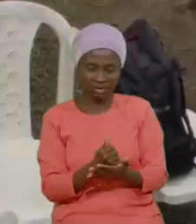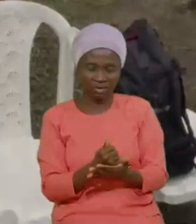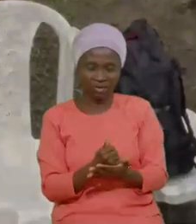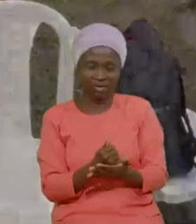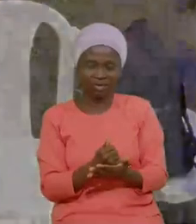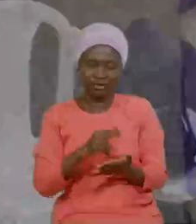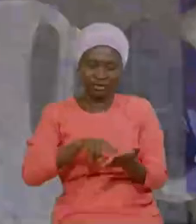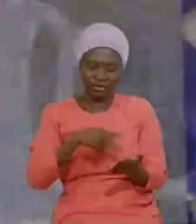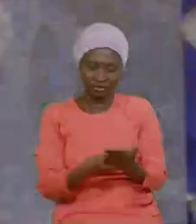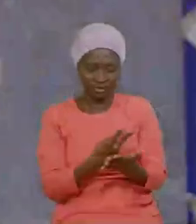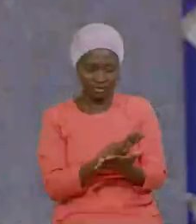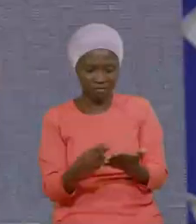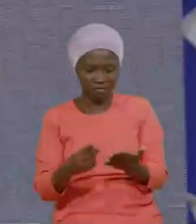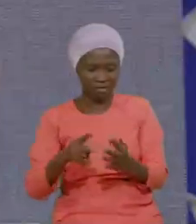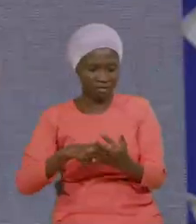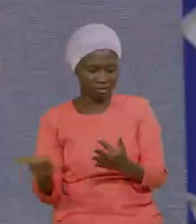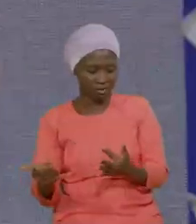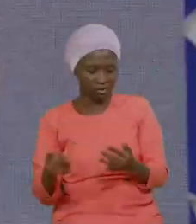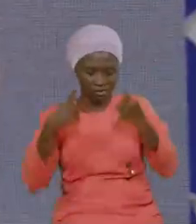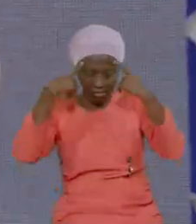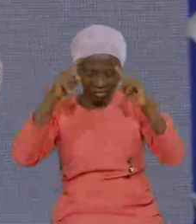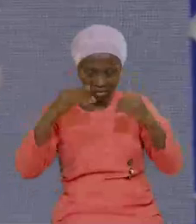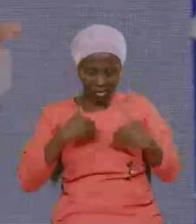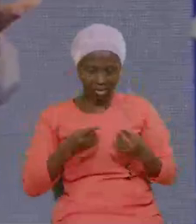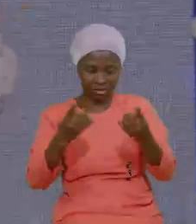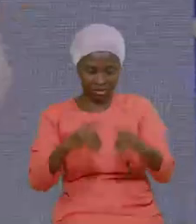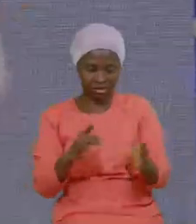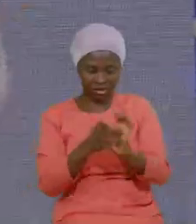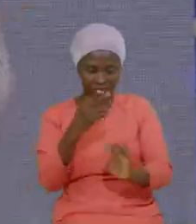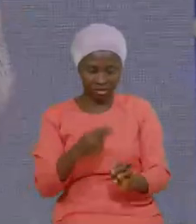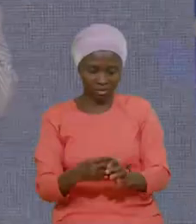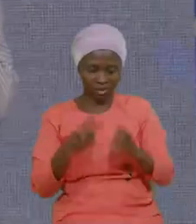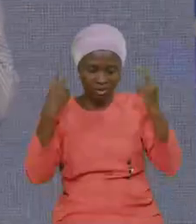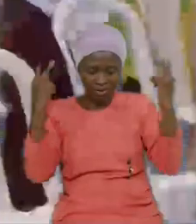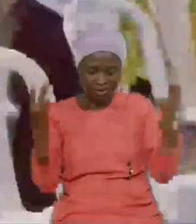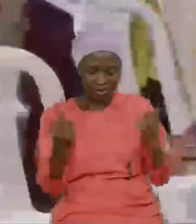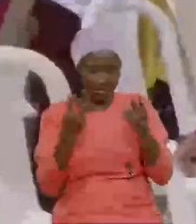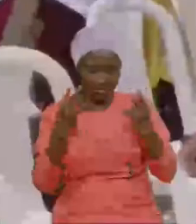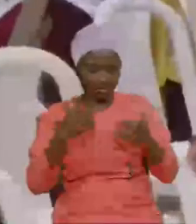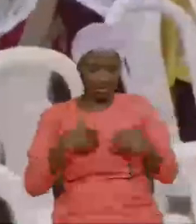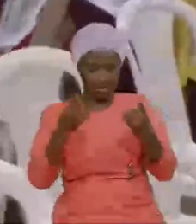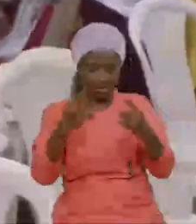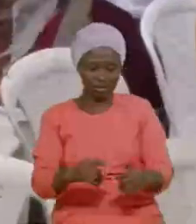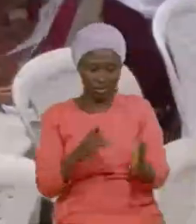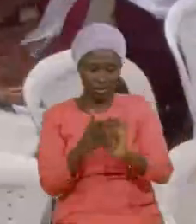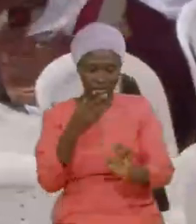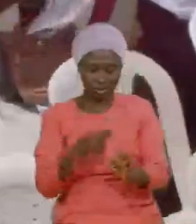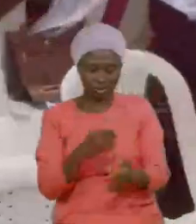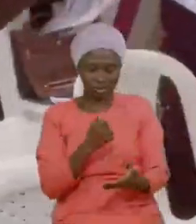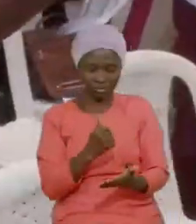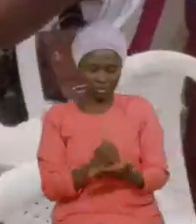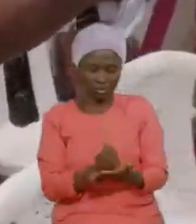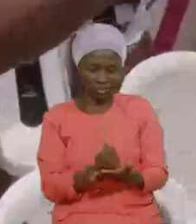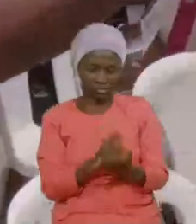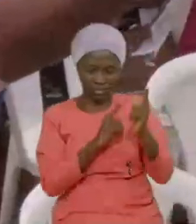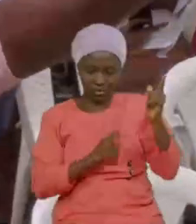chacun. La défaite est passée. Le succès est venu. La victoire